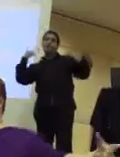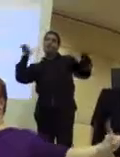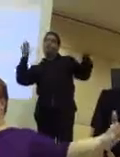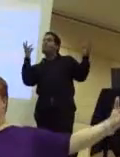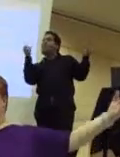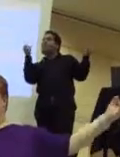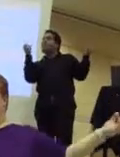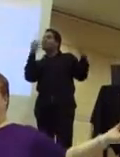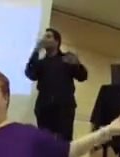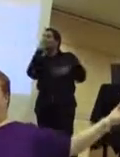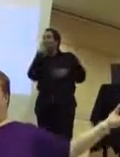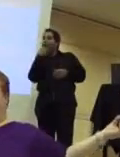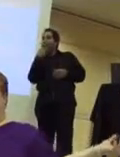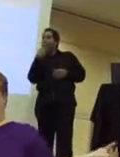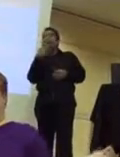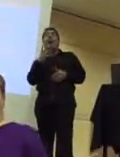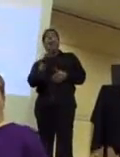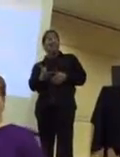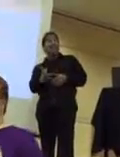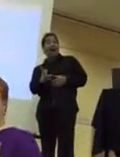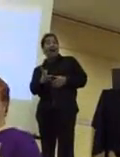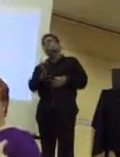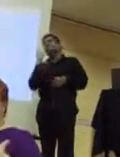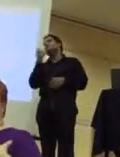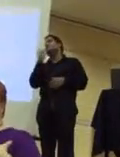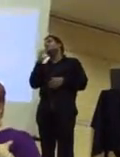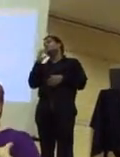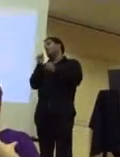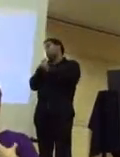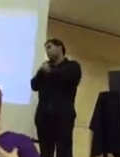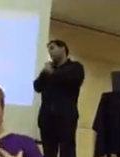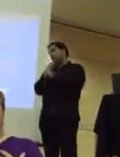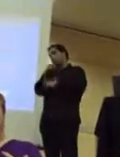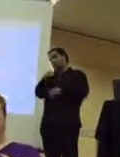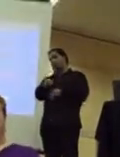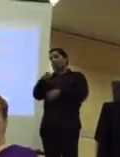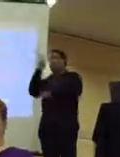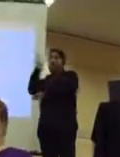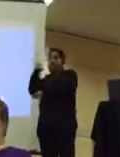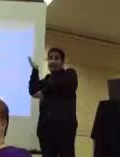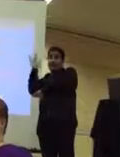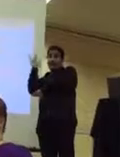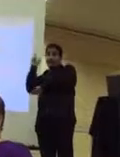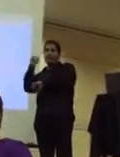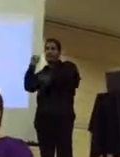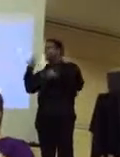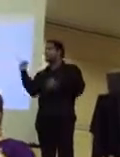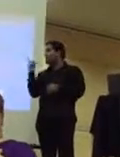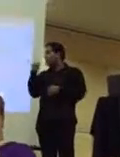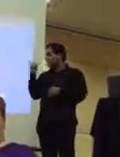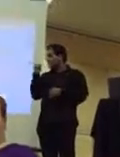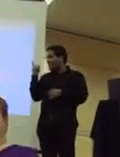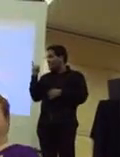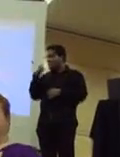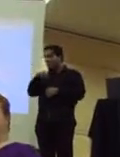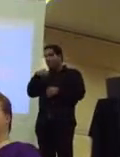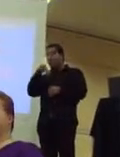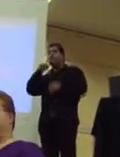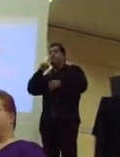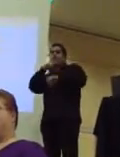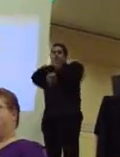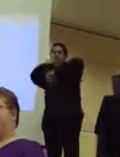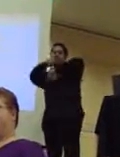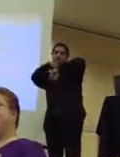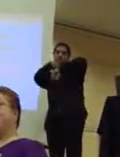φυσικό και τόσο αυτονόητο. Η ομιλία για μένα δεν είναι ούτε φυσικό ούτε αυτονόητο. Έχω εξασκηθεί